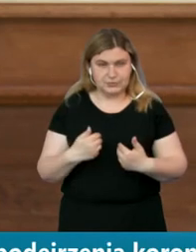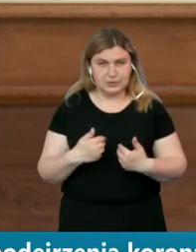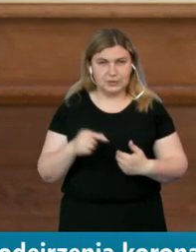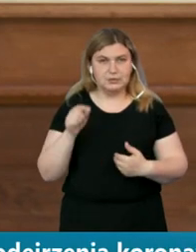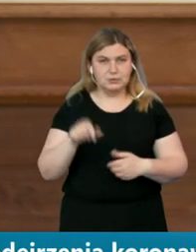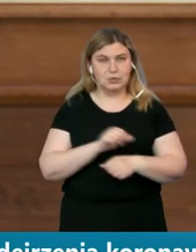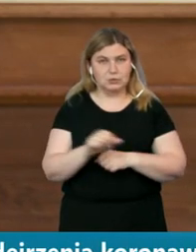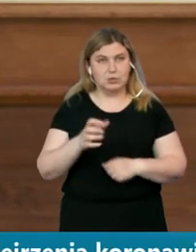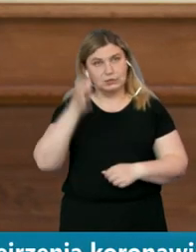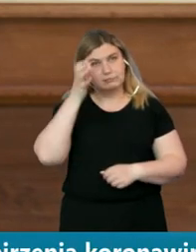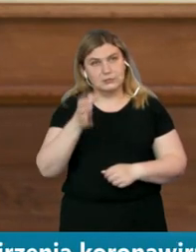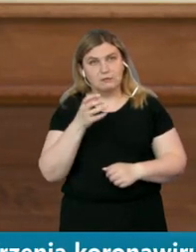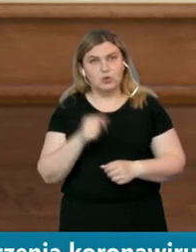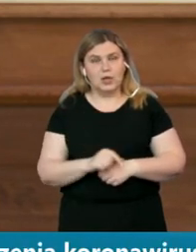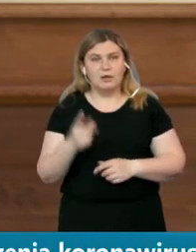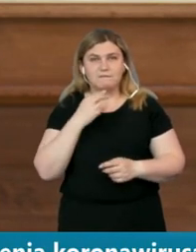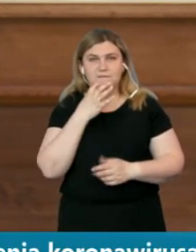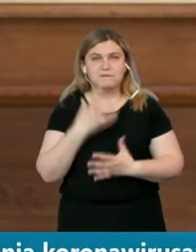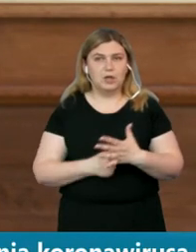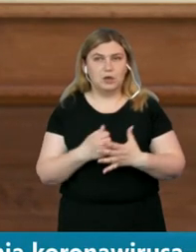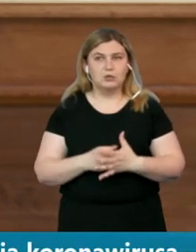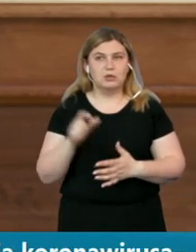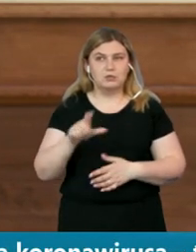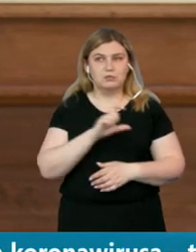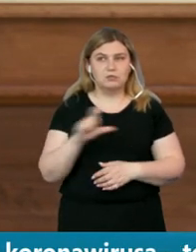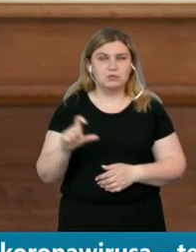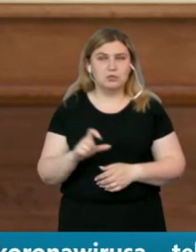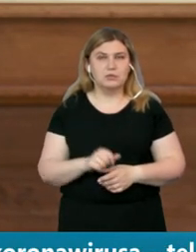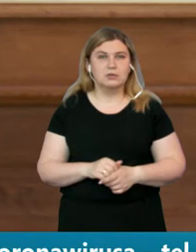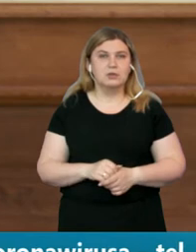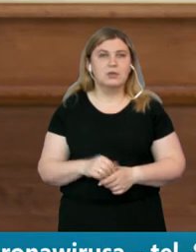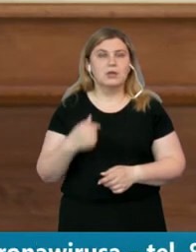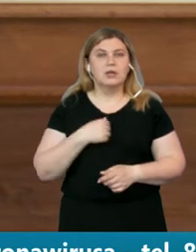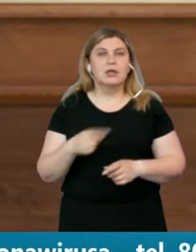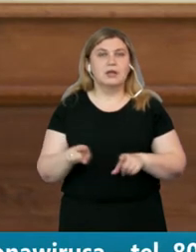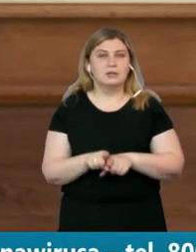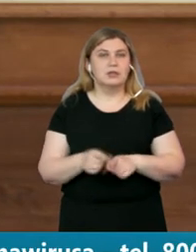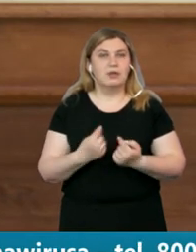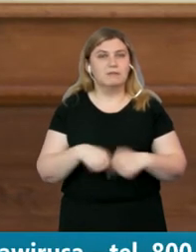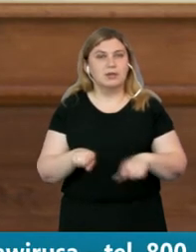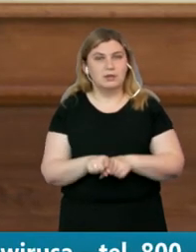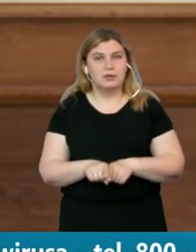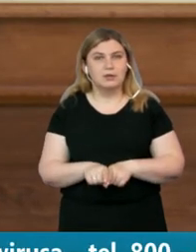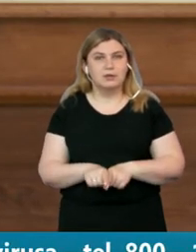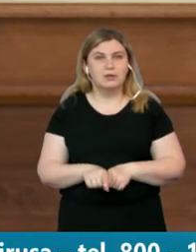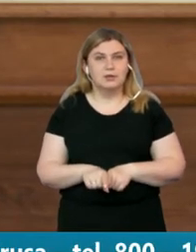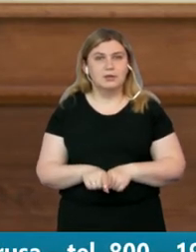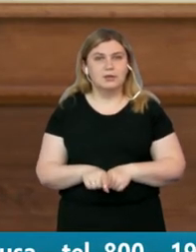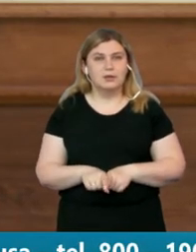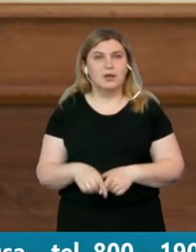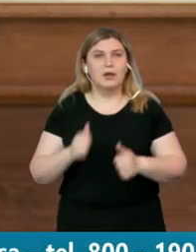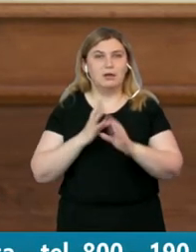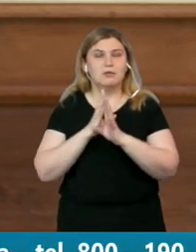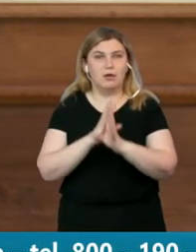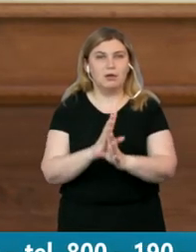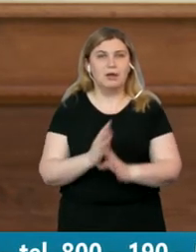takie twórcze wykorzystanie tego czasu. Ja też wykonuję w międzyczasie, stojąc w korkach,